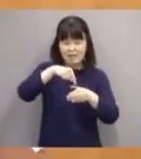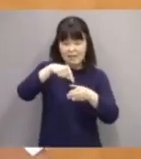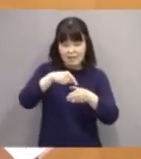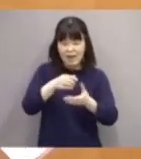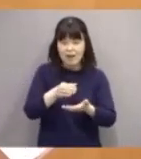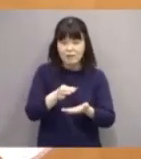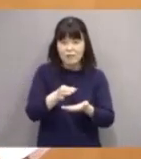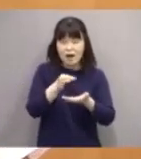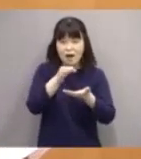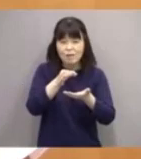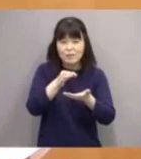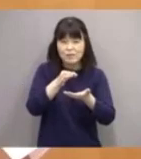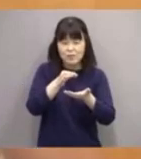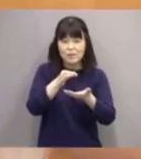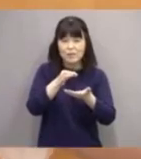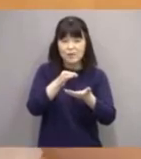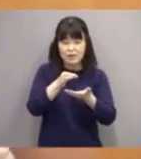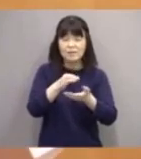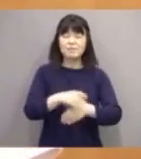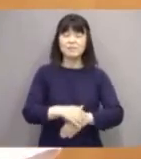が、